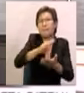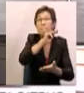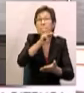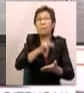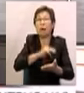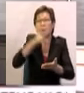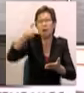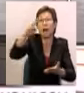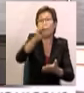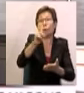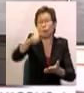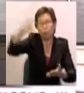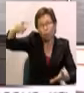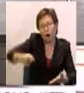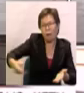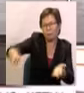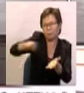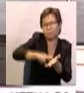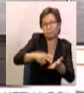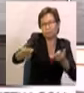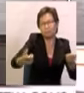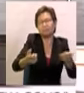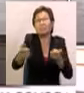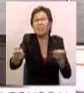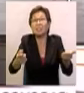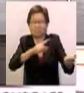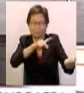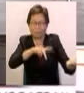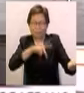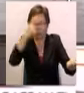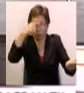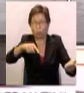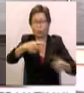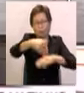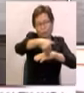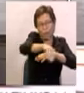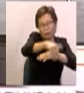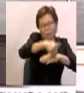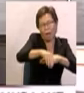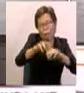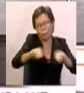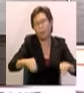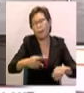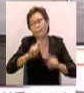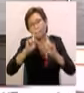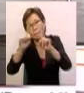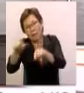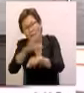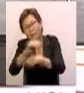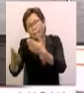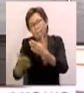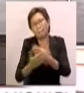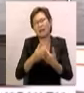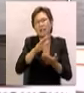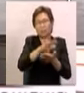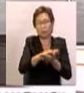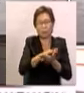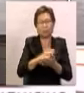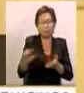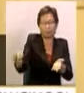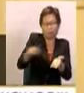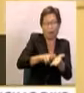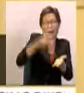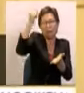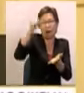untuk mewajibkan pendaftaran kenderaan persendirian yang digunakan untuk menghantar murid pergi dan balik sekolah. Pendaftaran bas sekolah penting